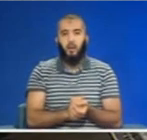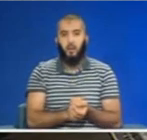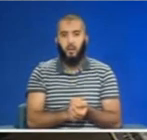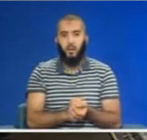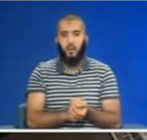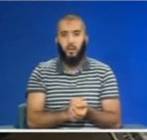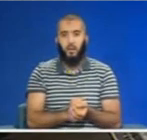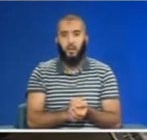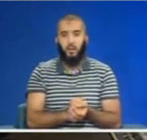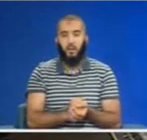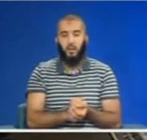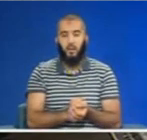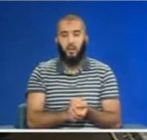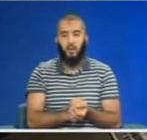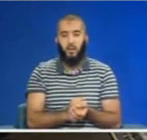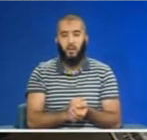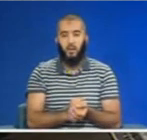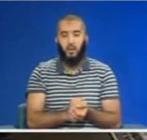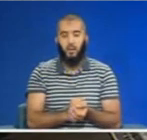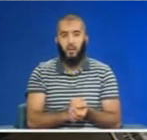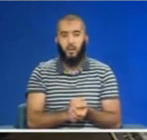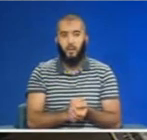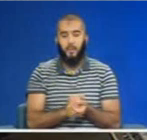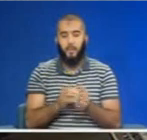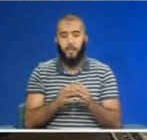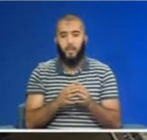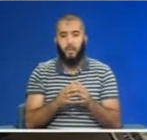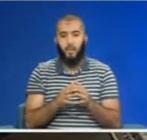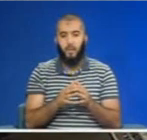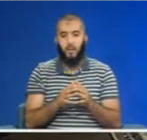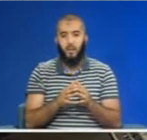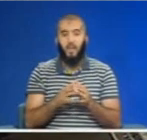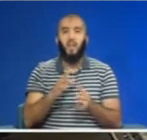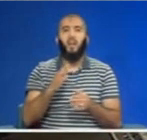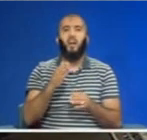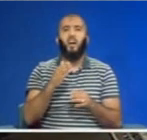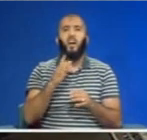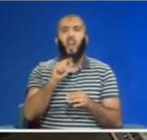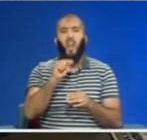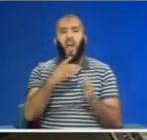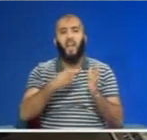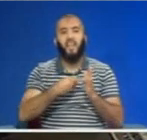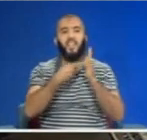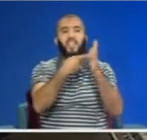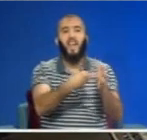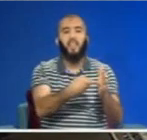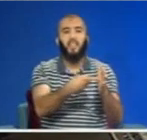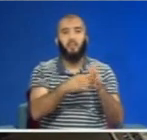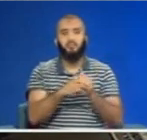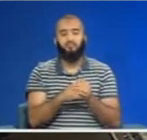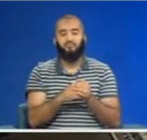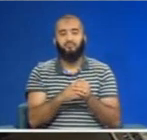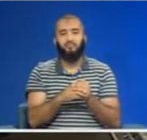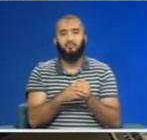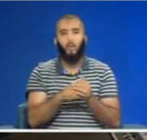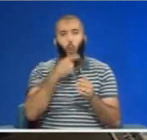الدين في وحدة الدين. نعم. والدين هذا طول يعني تهاونت عليه نهار عندي ونهار ما عنديش وتهاونت عليه على